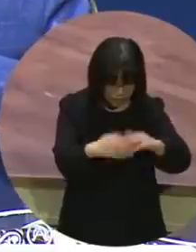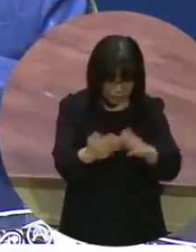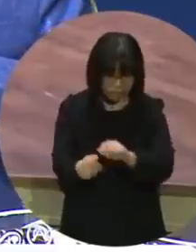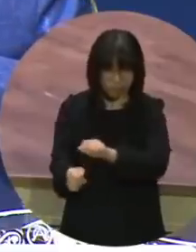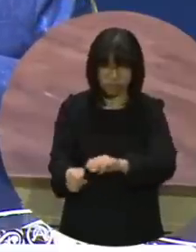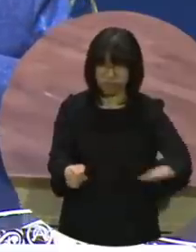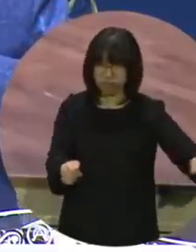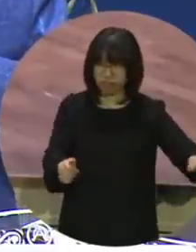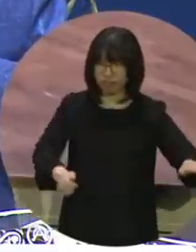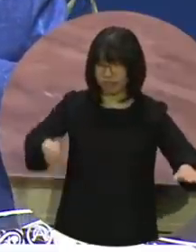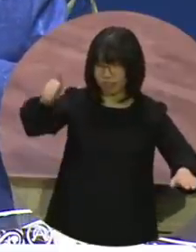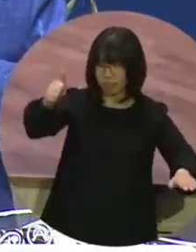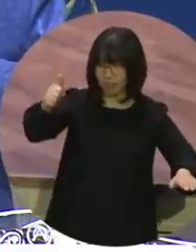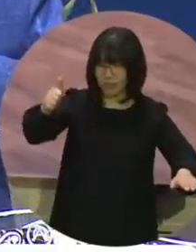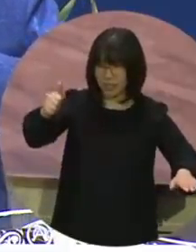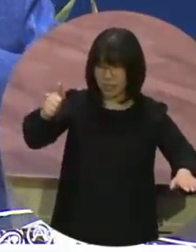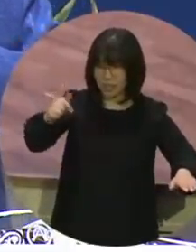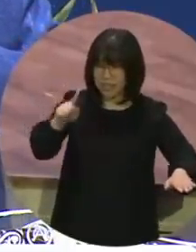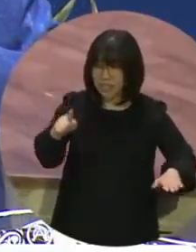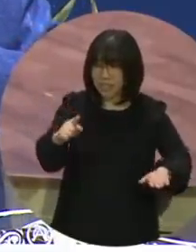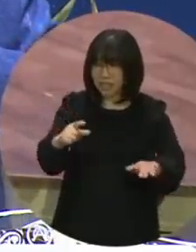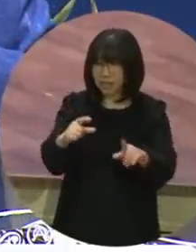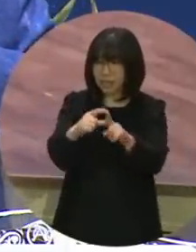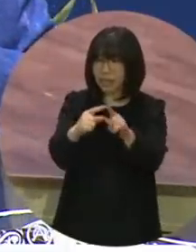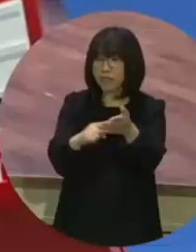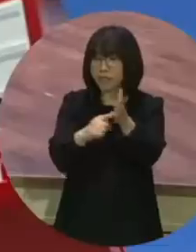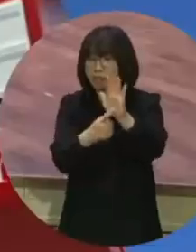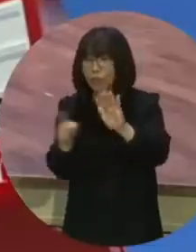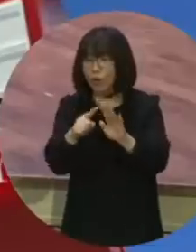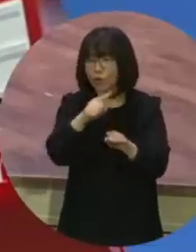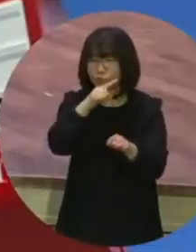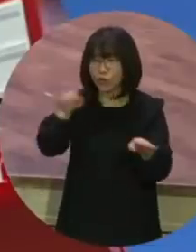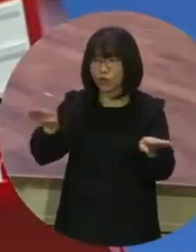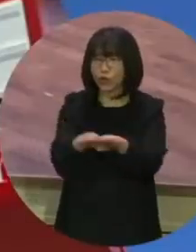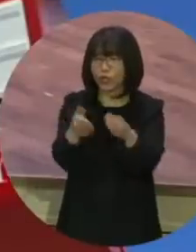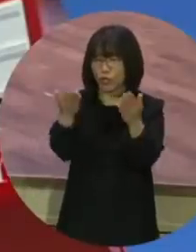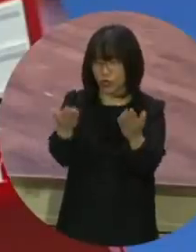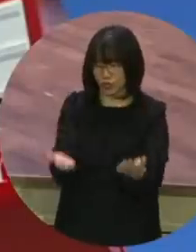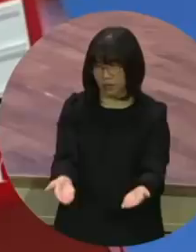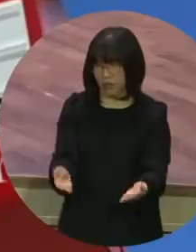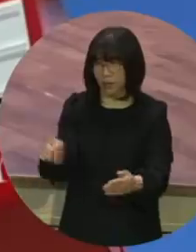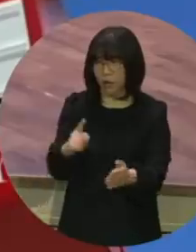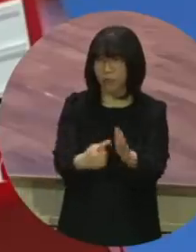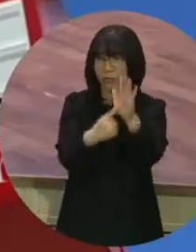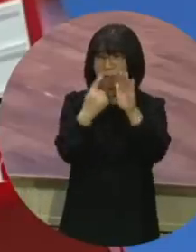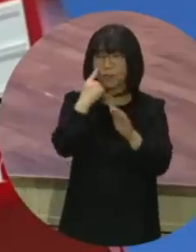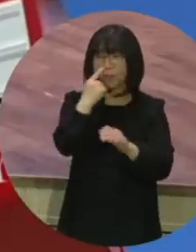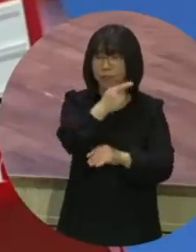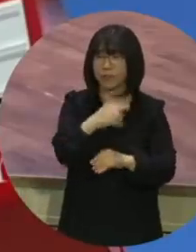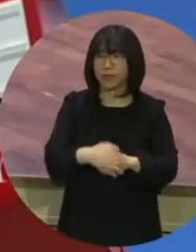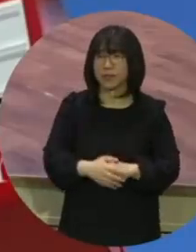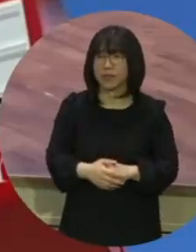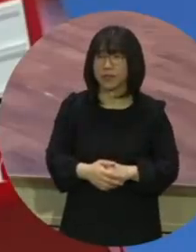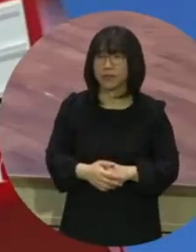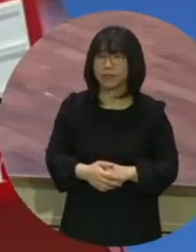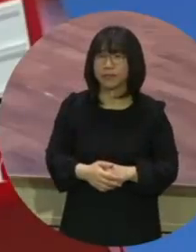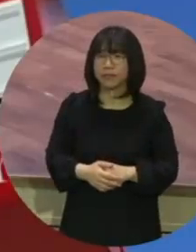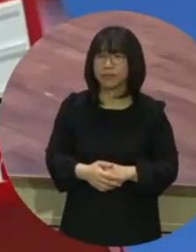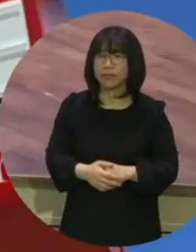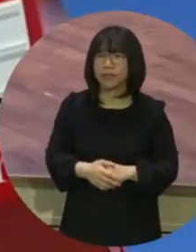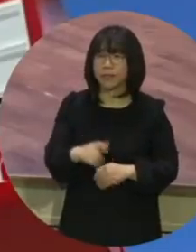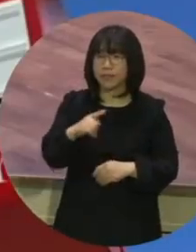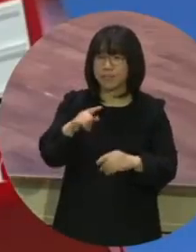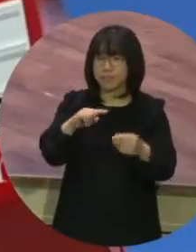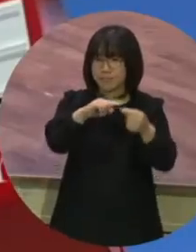주일날은 쉽니다입니다. 한번 보여주세요. 그 화면을, 주파 보세요. 치크필레 나 있죠?